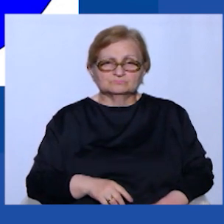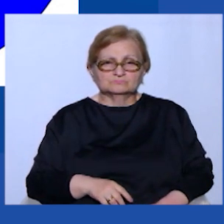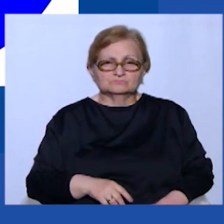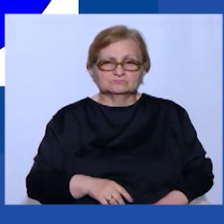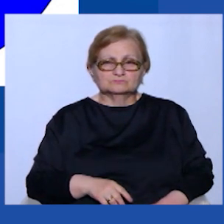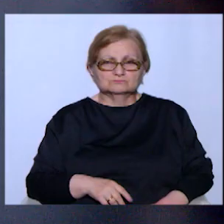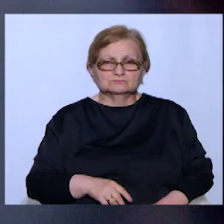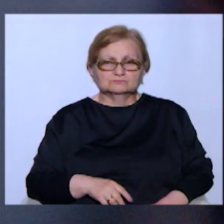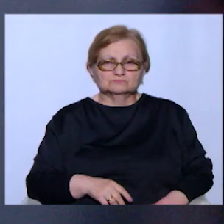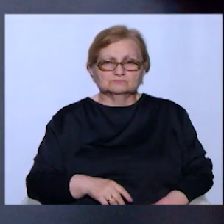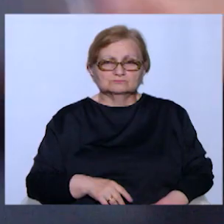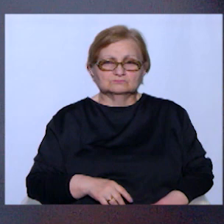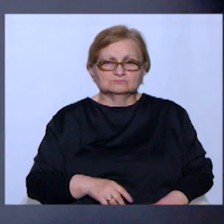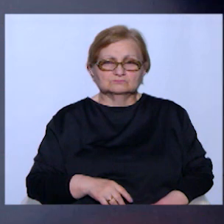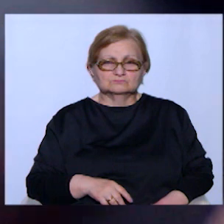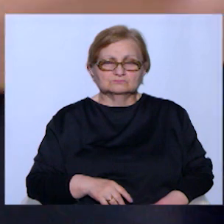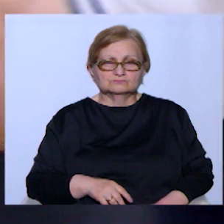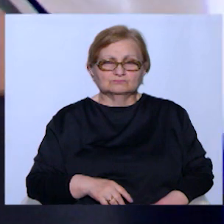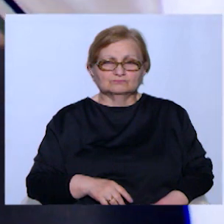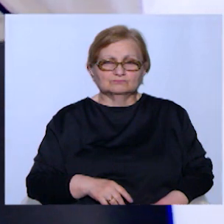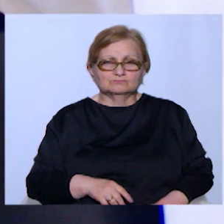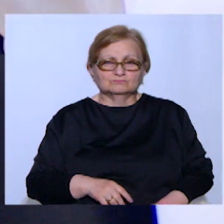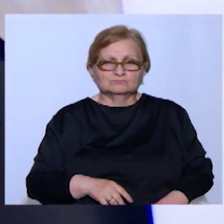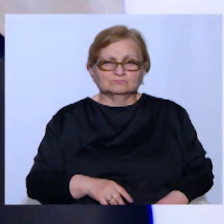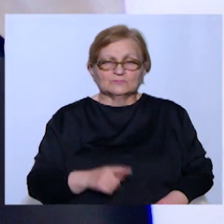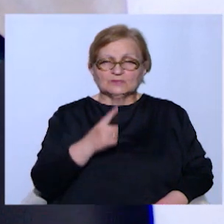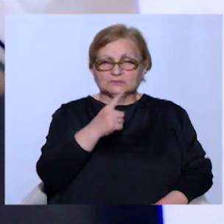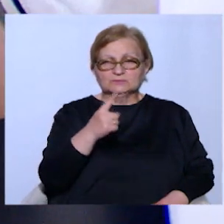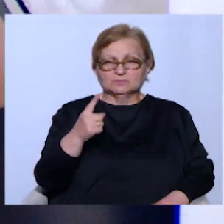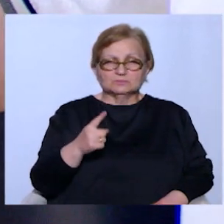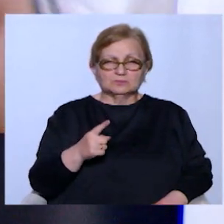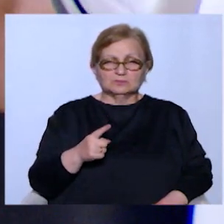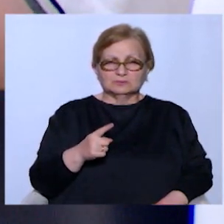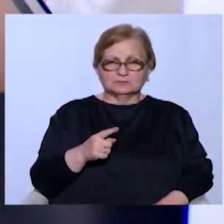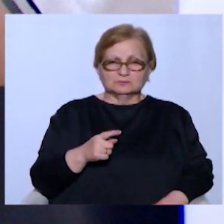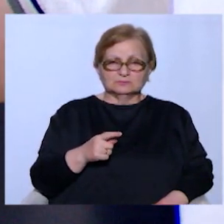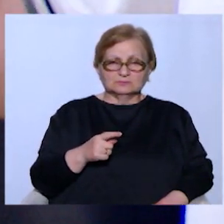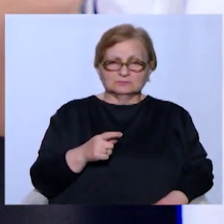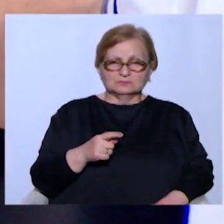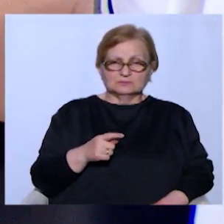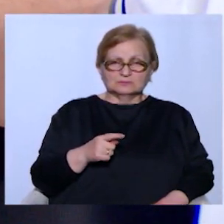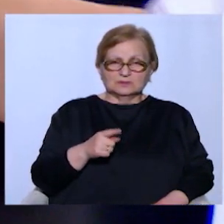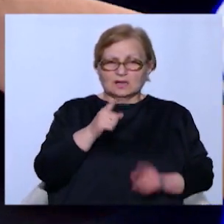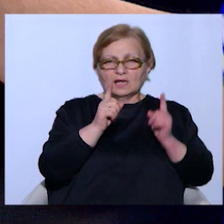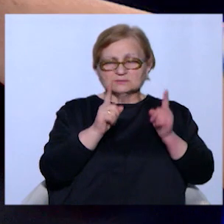მეტნაკლებად, არა იდეალურად, მეტნაკლებად გამოგვივიდა. აი სიტყვაზე თითო მონაკვეთი სიგრძე იყოს A.